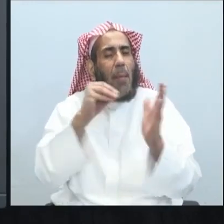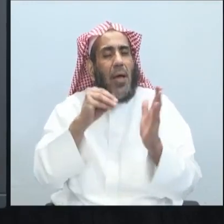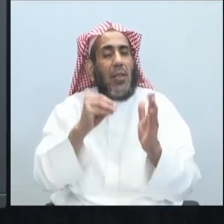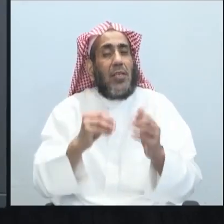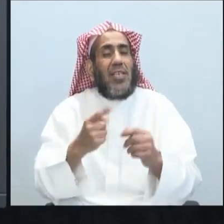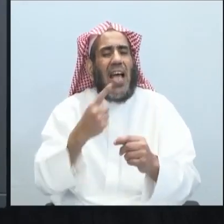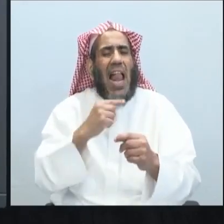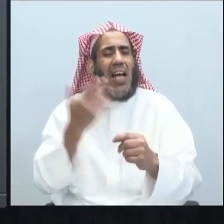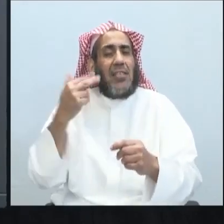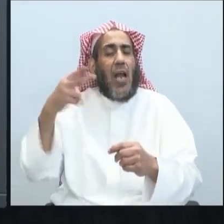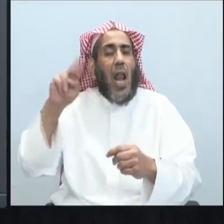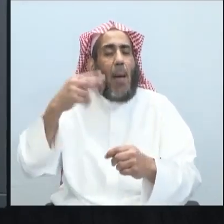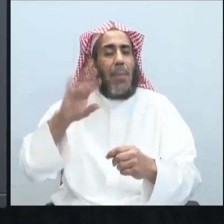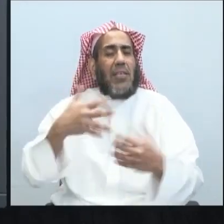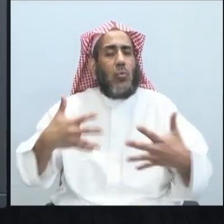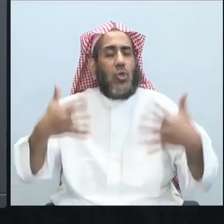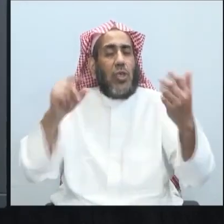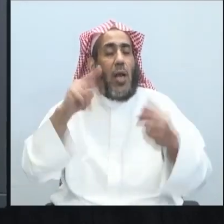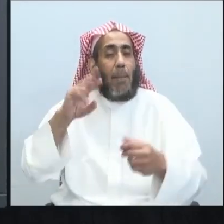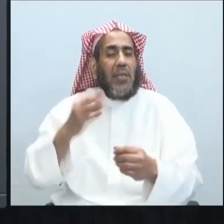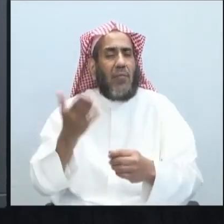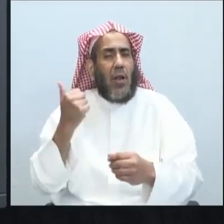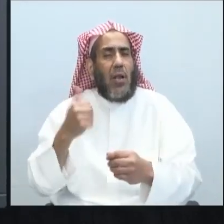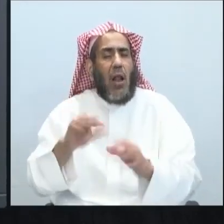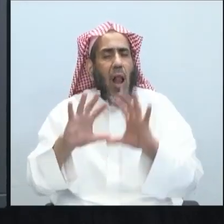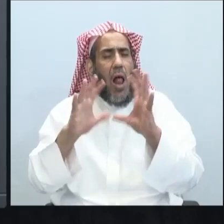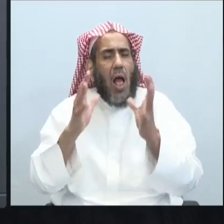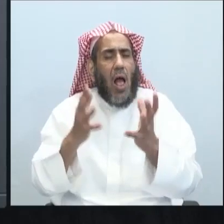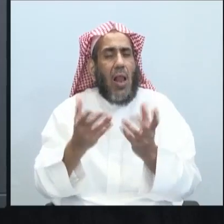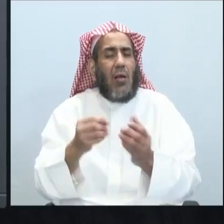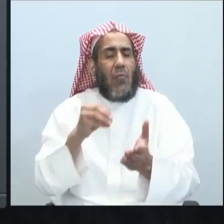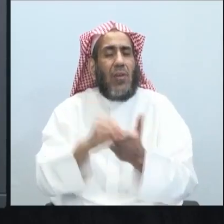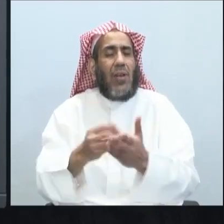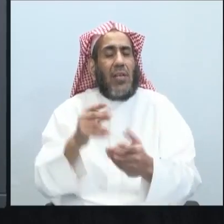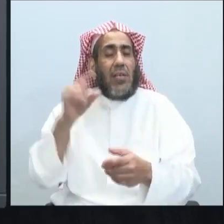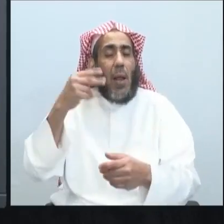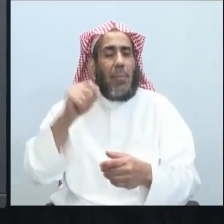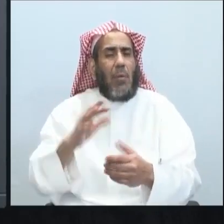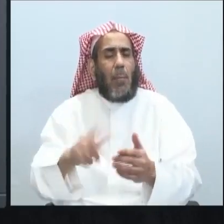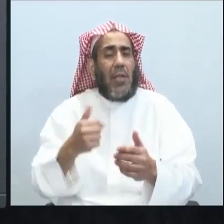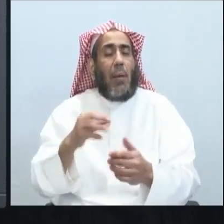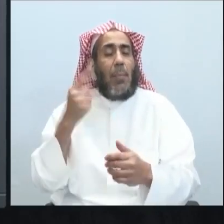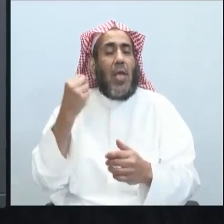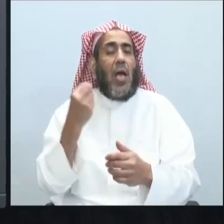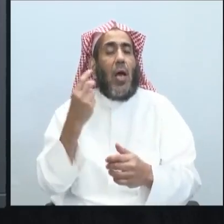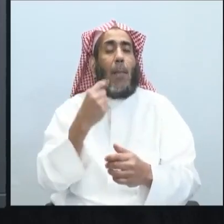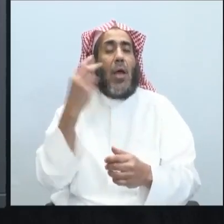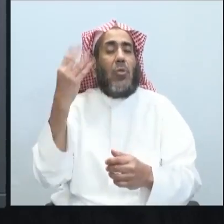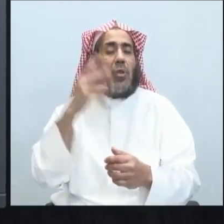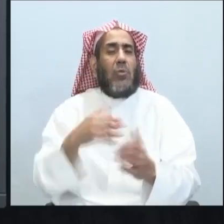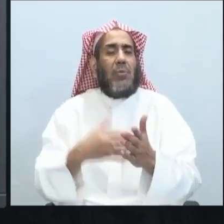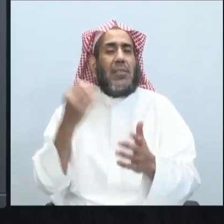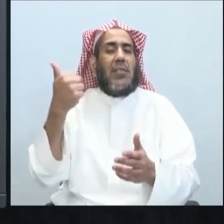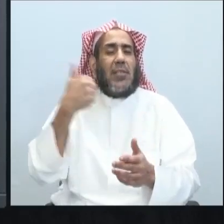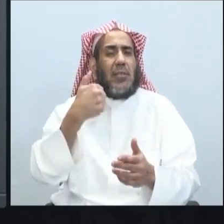العصر العباسي والشعر العباسي طبعا بدايه عرفنا الحاله التي عليها في العصر العباسي وكيف انه بدا 132 وانتهى 656 وكيف ان هذا